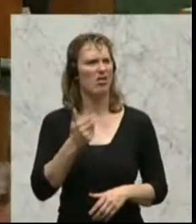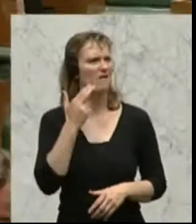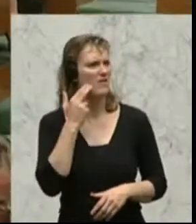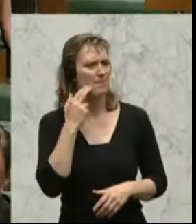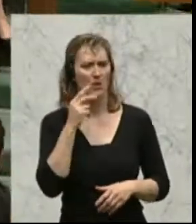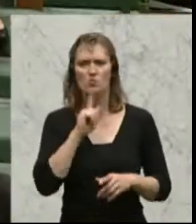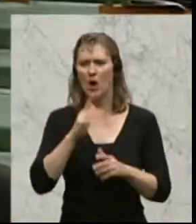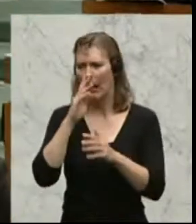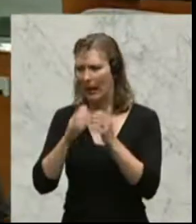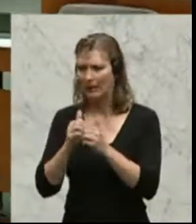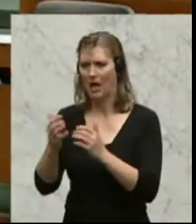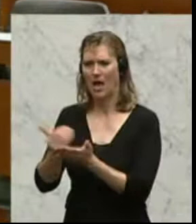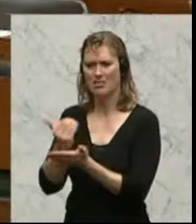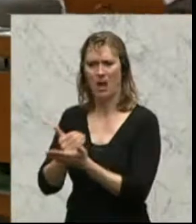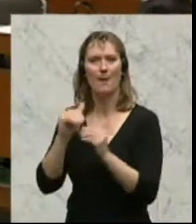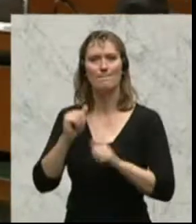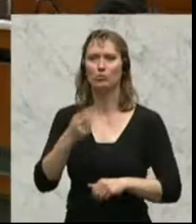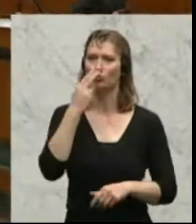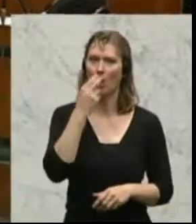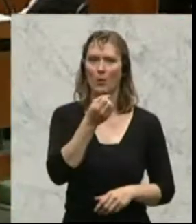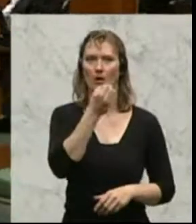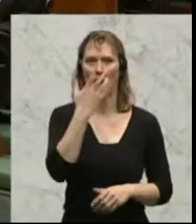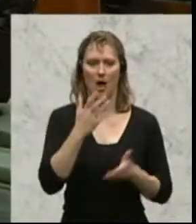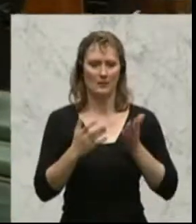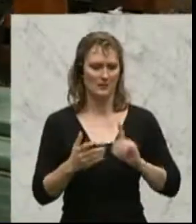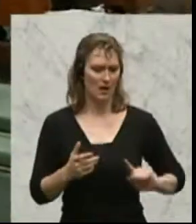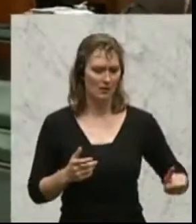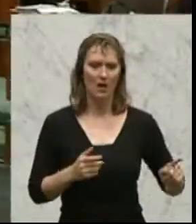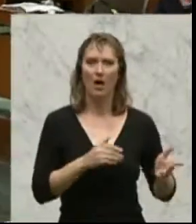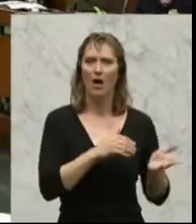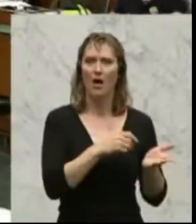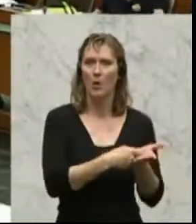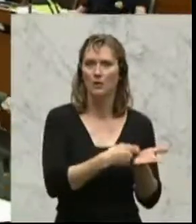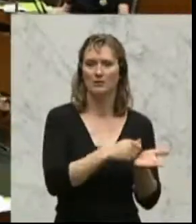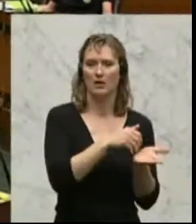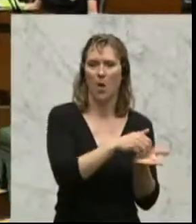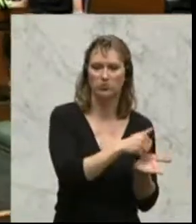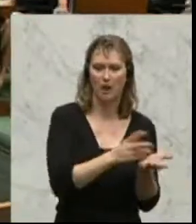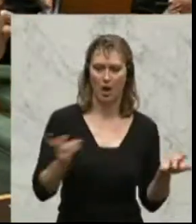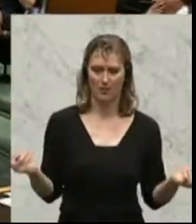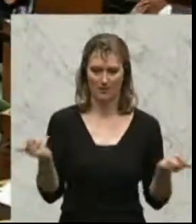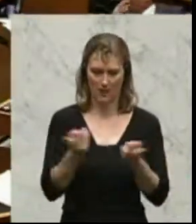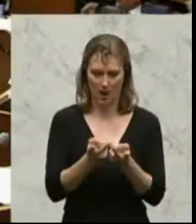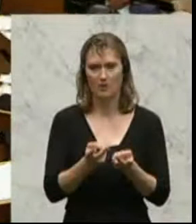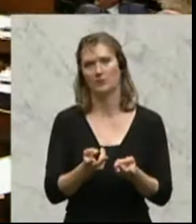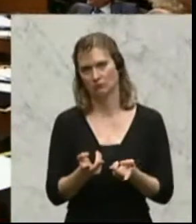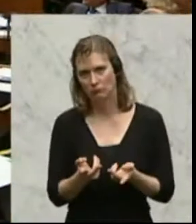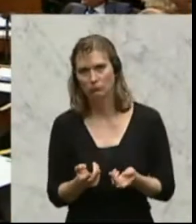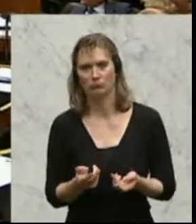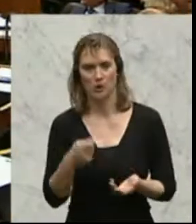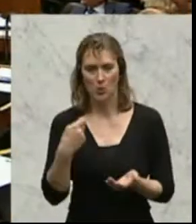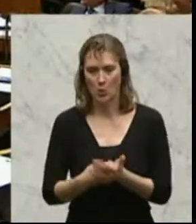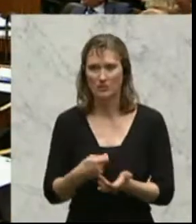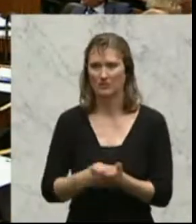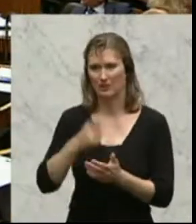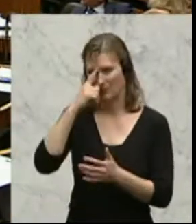Einnahmen. Man muss selbstverständlich auch die damit verbundenen Kosten und Ausgaben berücksichtigen und die Kosten